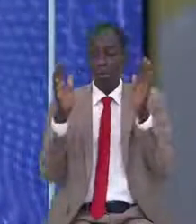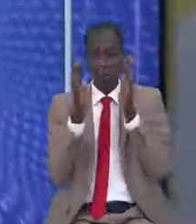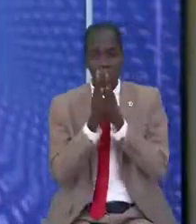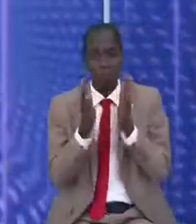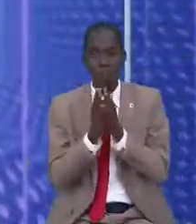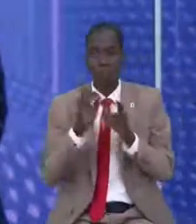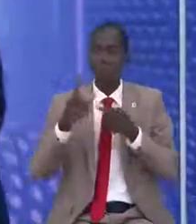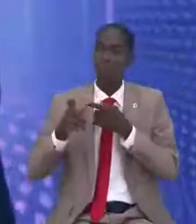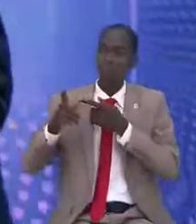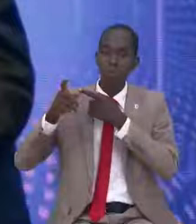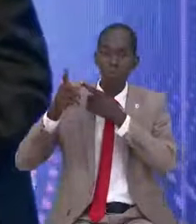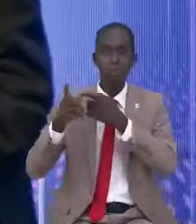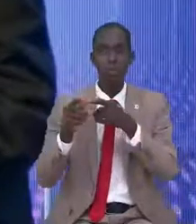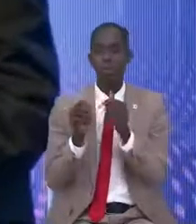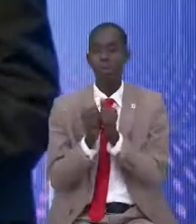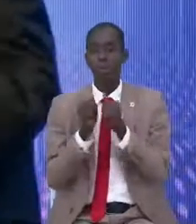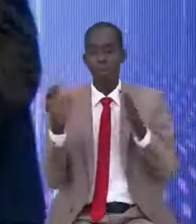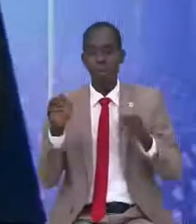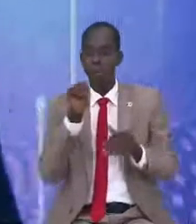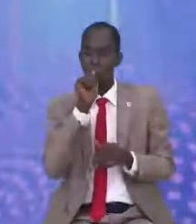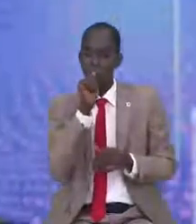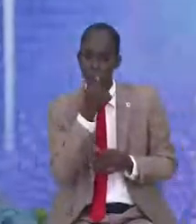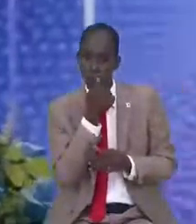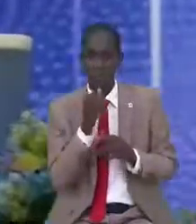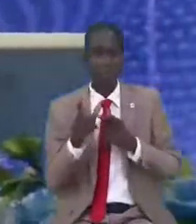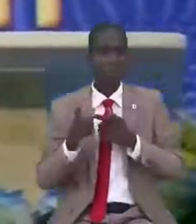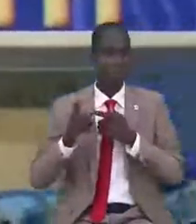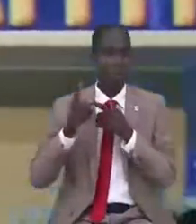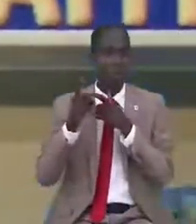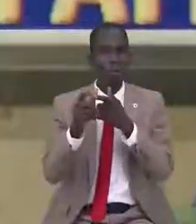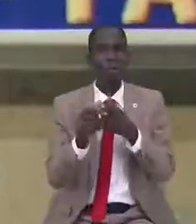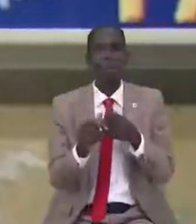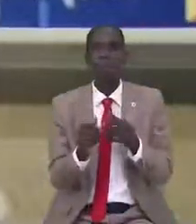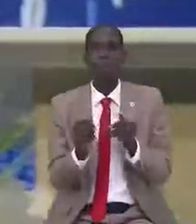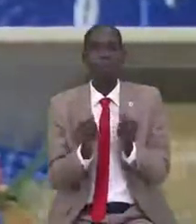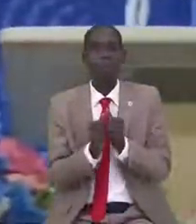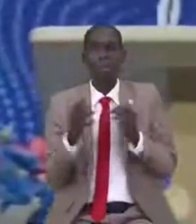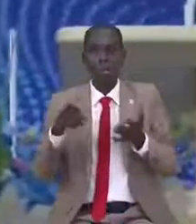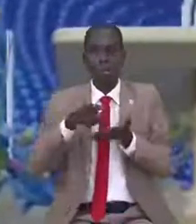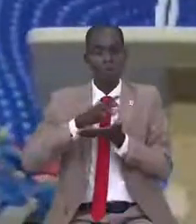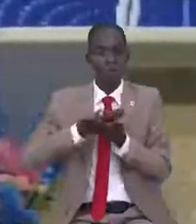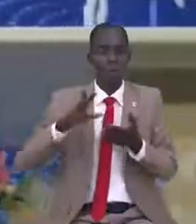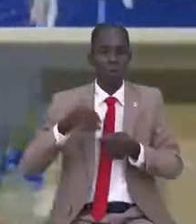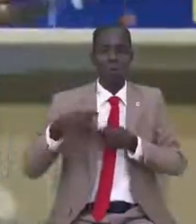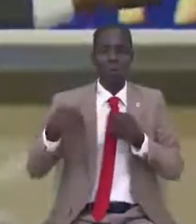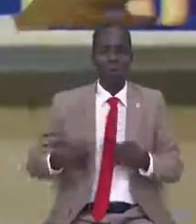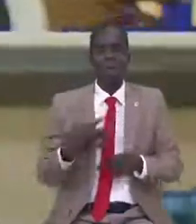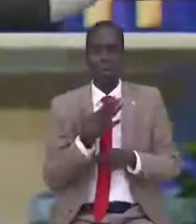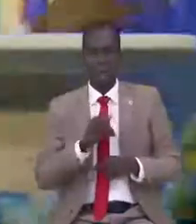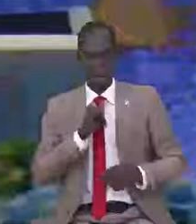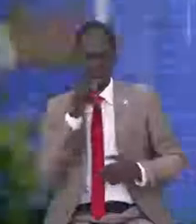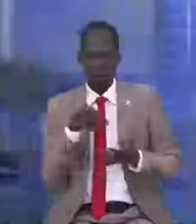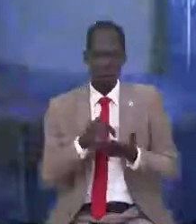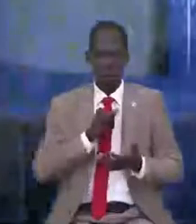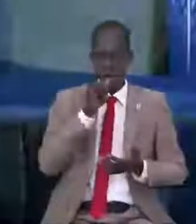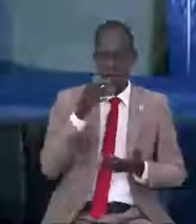Si tu cours sans la prière, tu cours sans patience, si tu cours, tu continues sans la pureté de cœur, je suis ceci, je suis